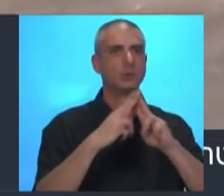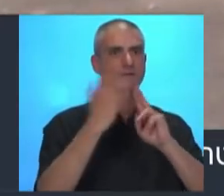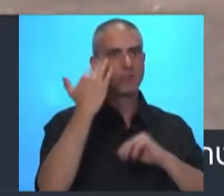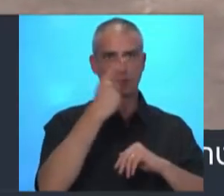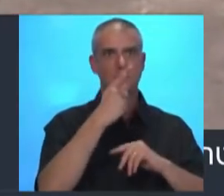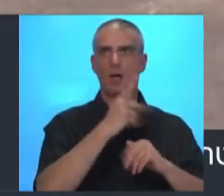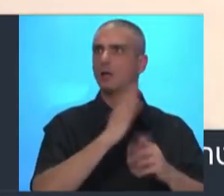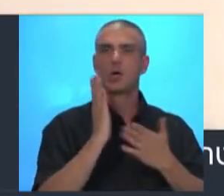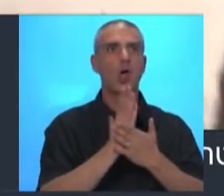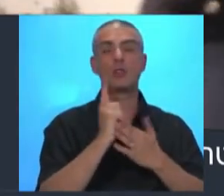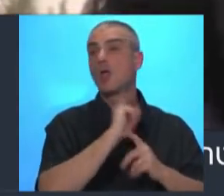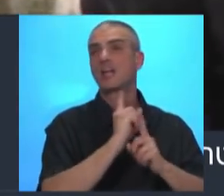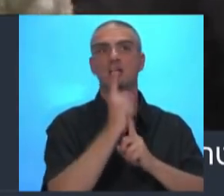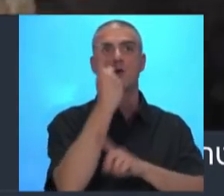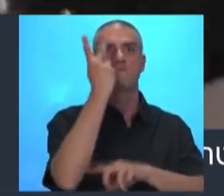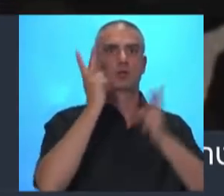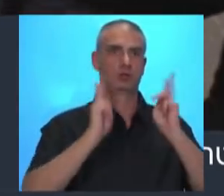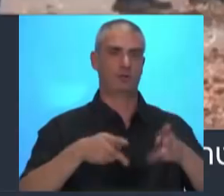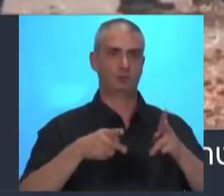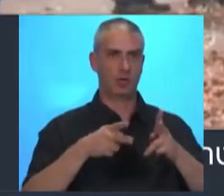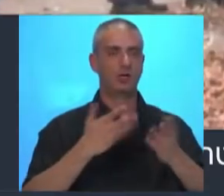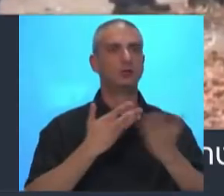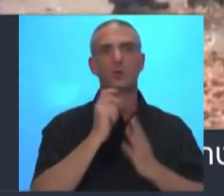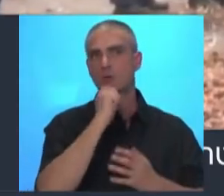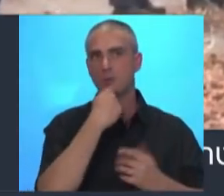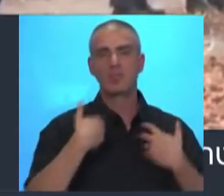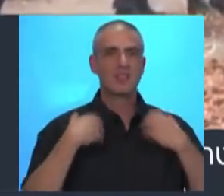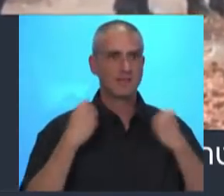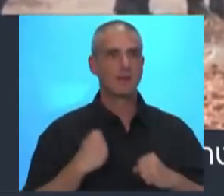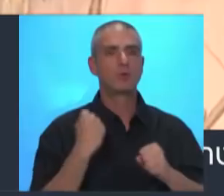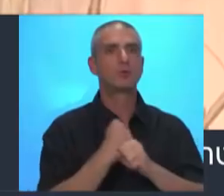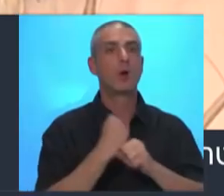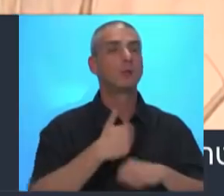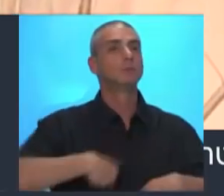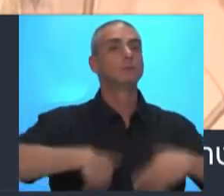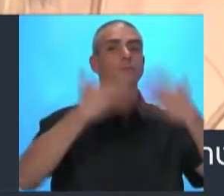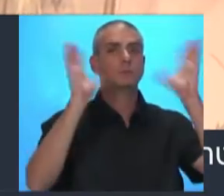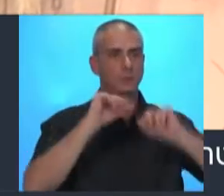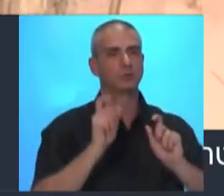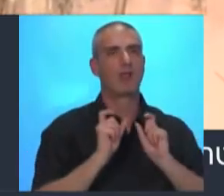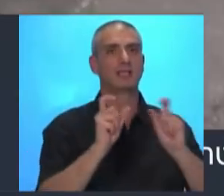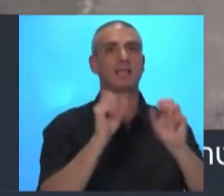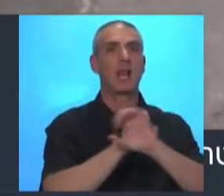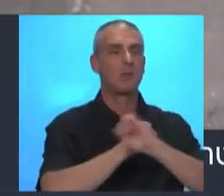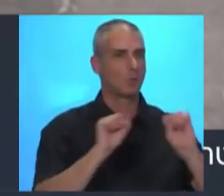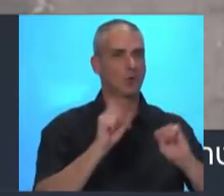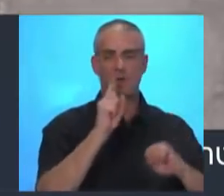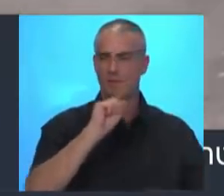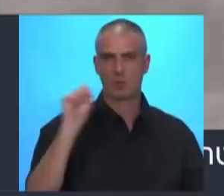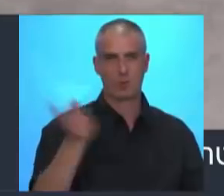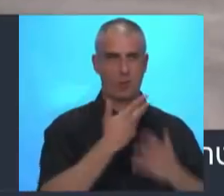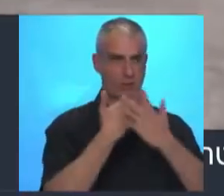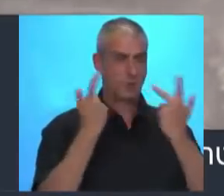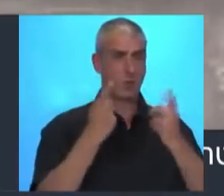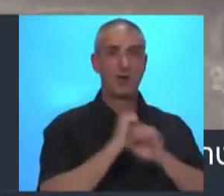ברמת הכוננות הגבוהה ביותר. שירותי המודיעין והביטחון פועלים יומם ולילה לסכל פיגועים, אבל לכולם ברור